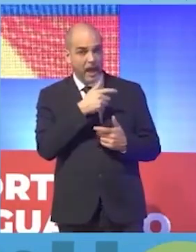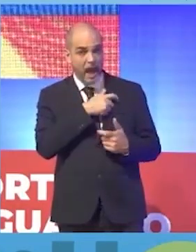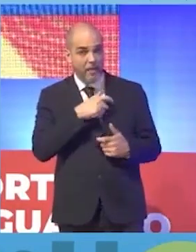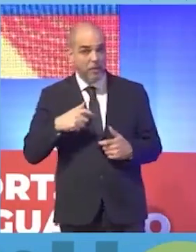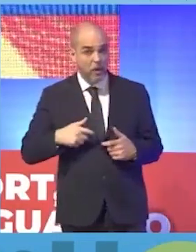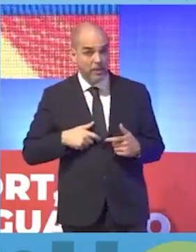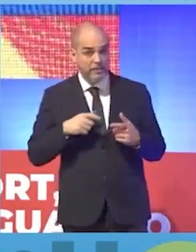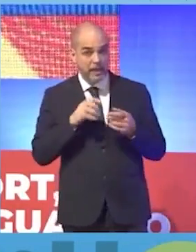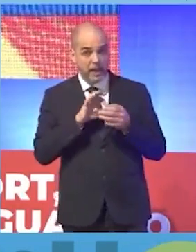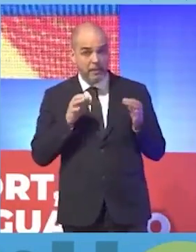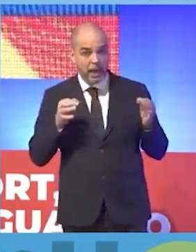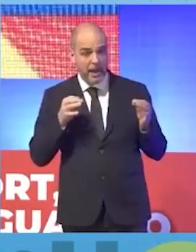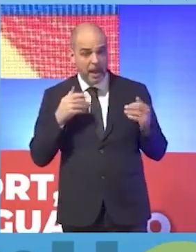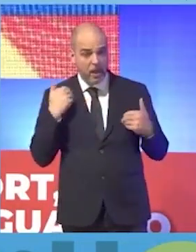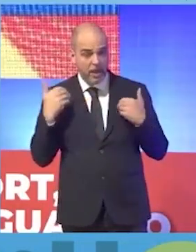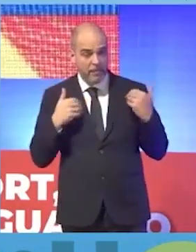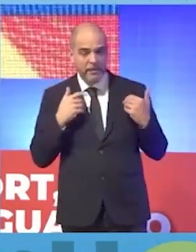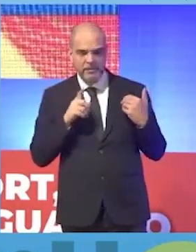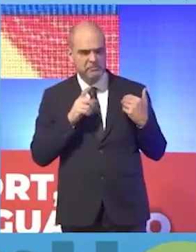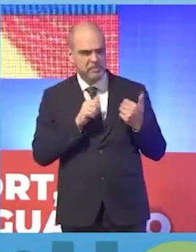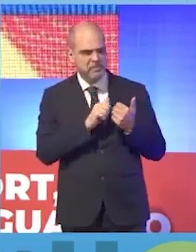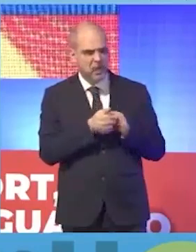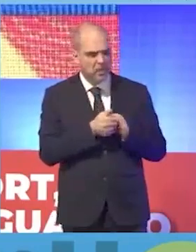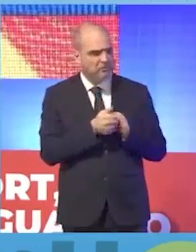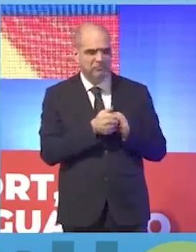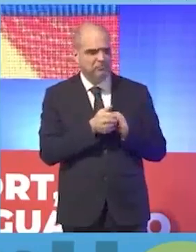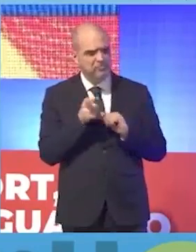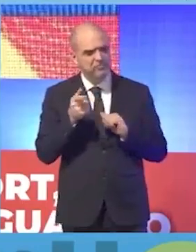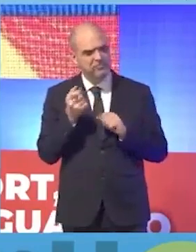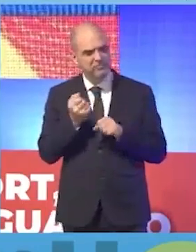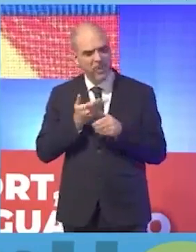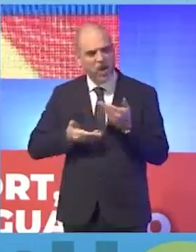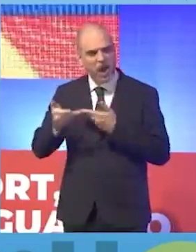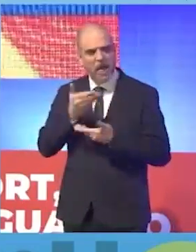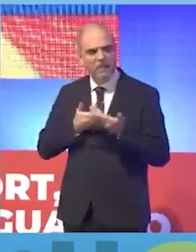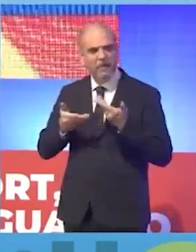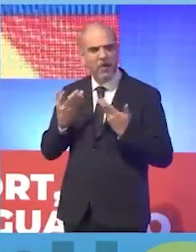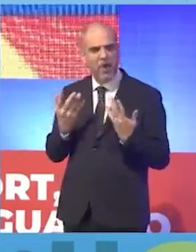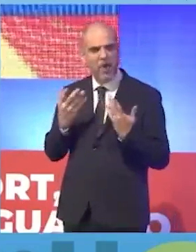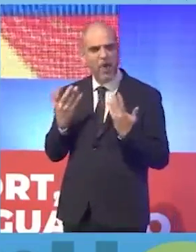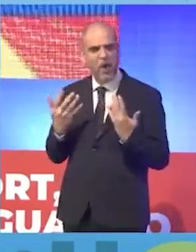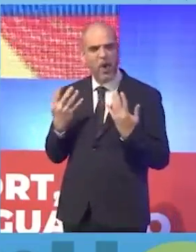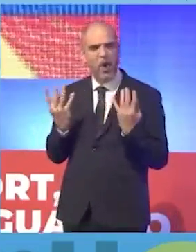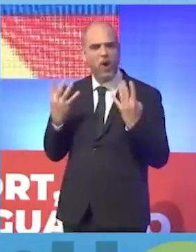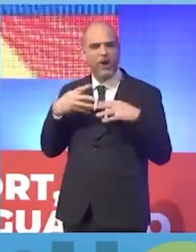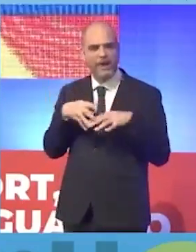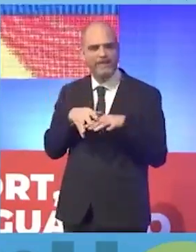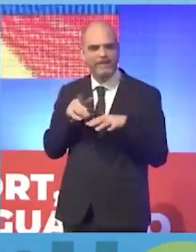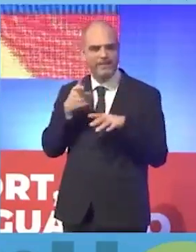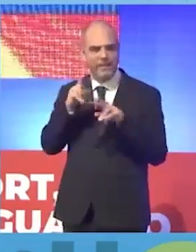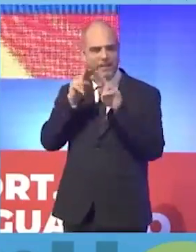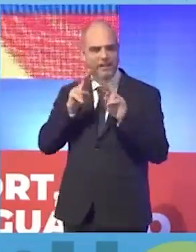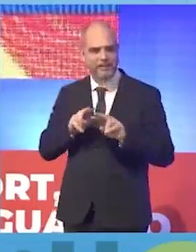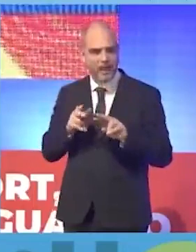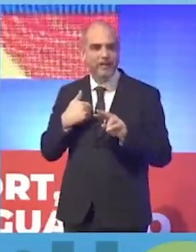solo sport, ma ti occupi di tantissimo, di organizzazioni internazionali, lavori. Cos'era questo video? Ce lo spieghi tu, Martina?